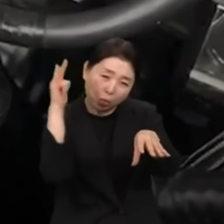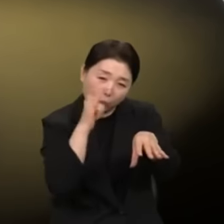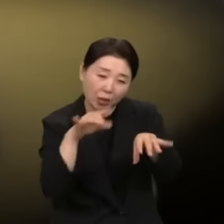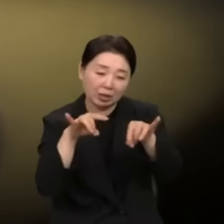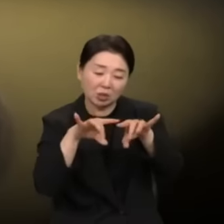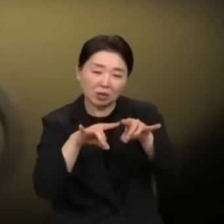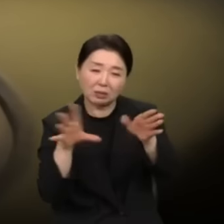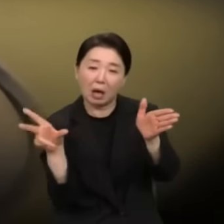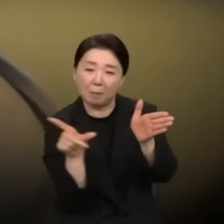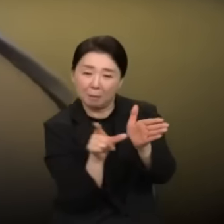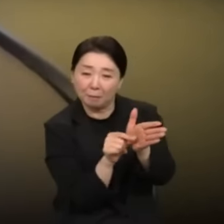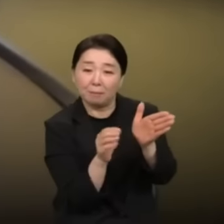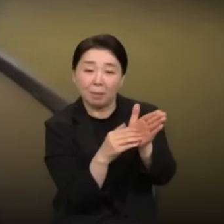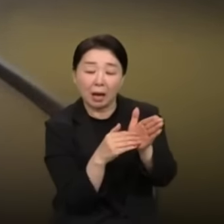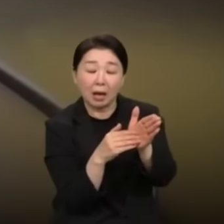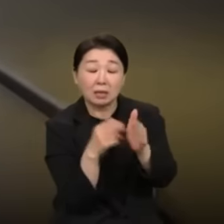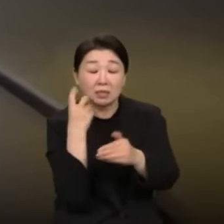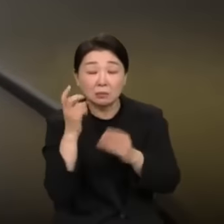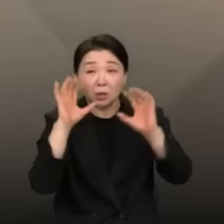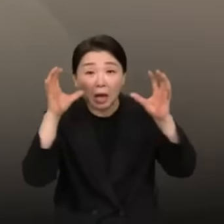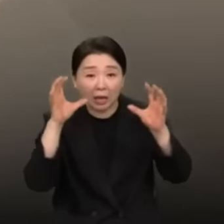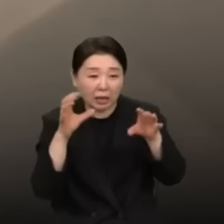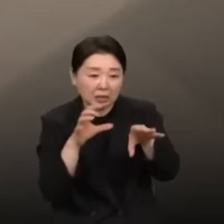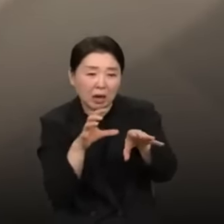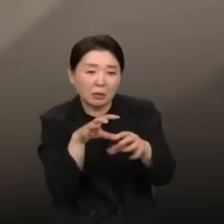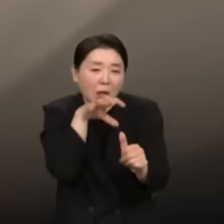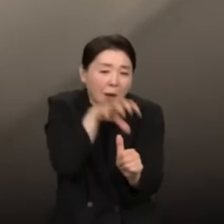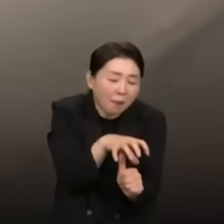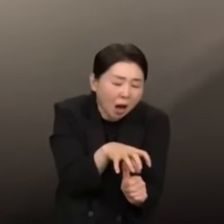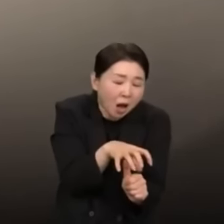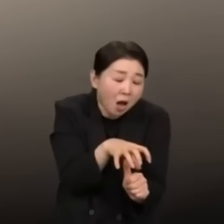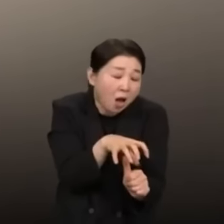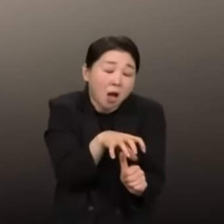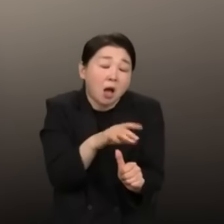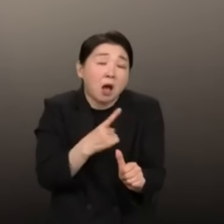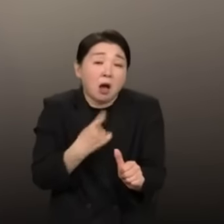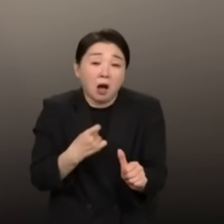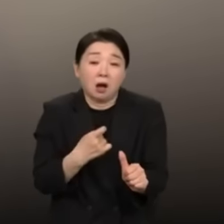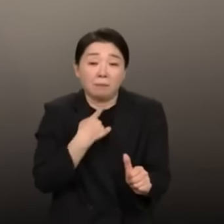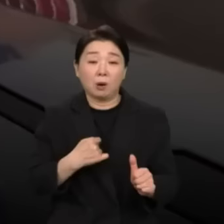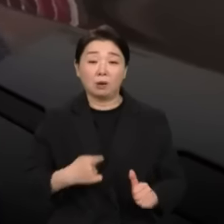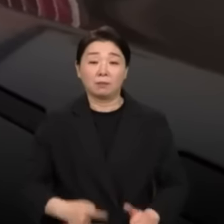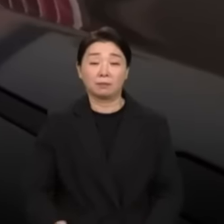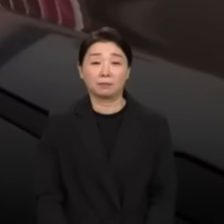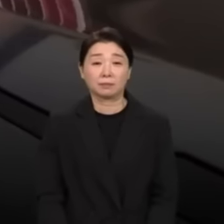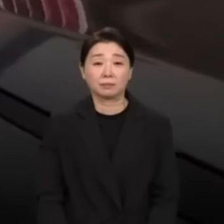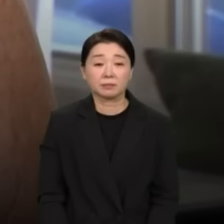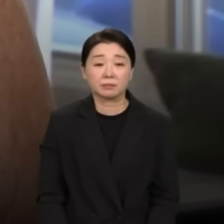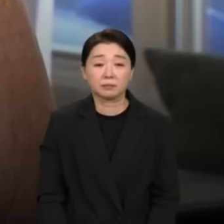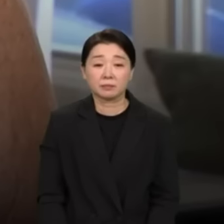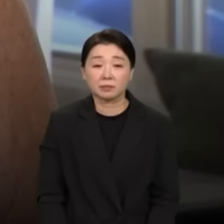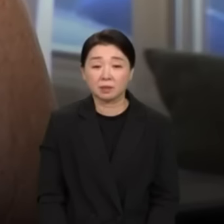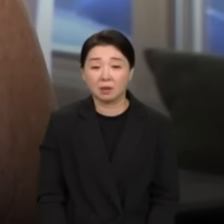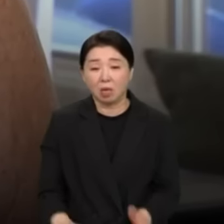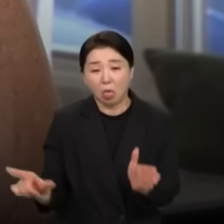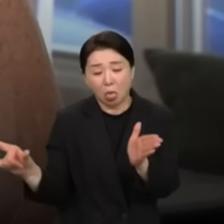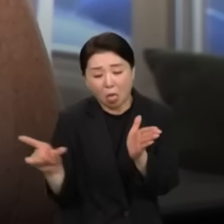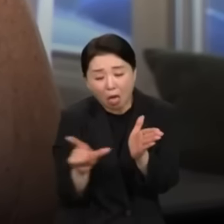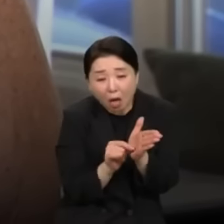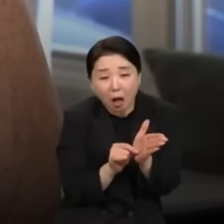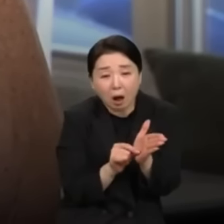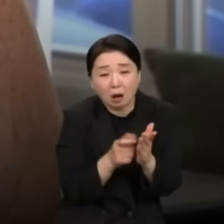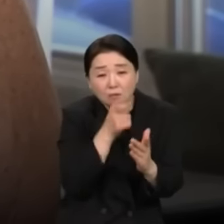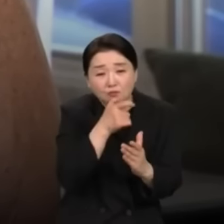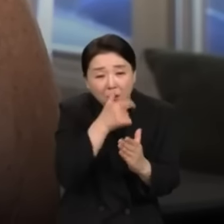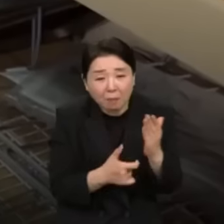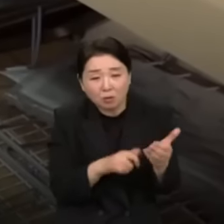전기차가 방전돼 20개월 아기가 차 안에 갇히는 아찔한 사고까지 발생했습니다. That's the thing. When that battery goes, you're